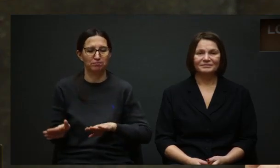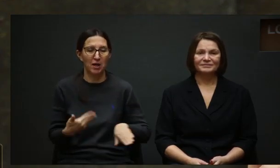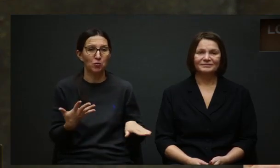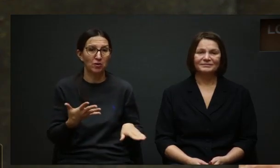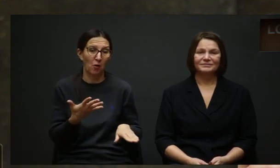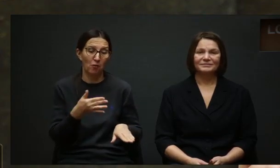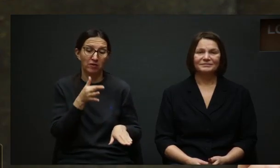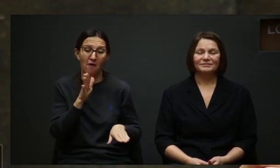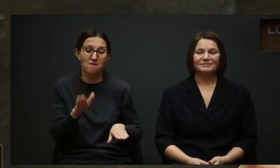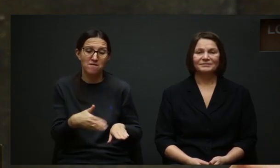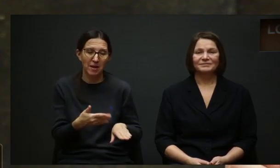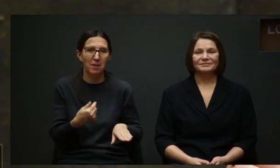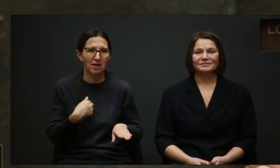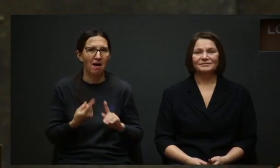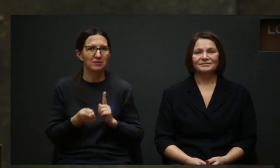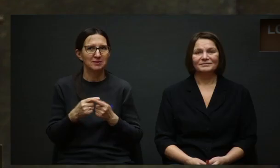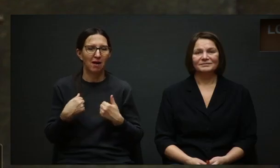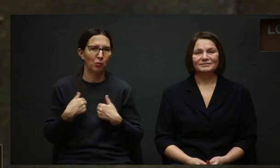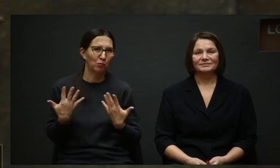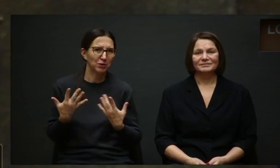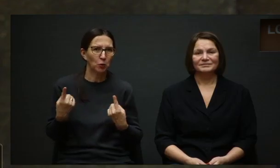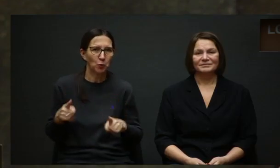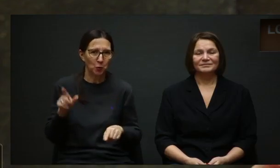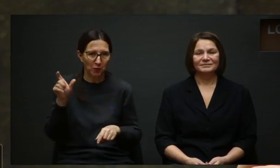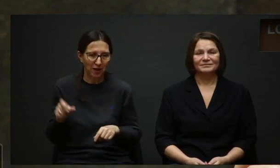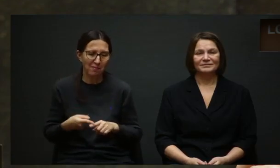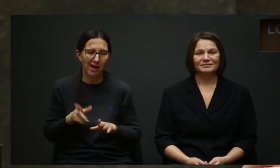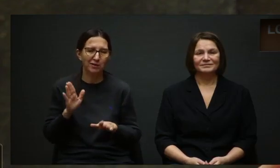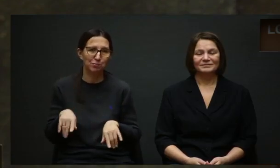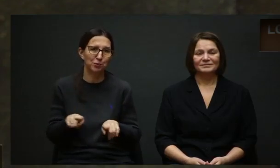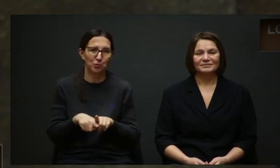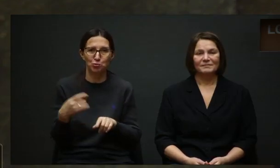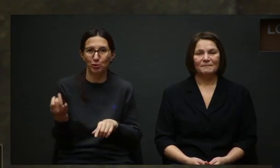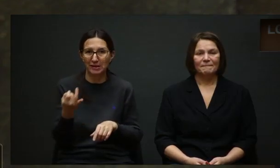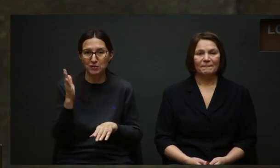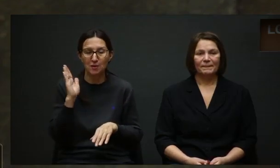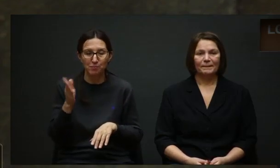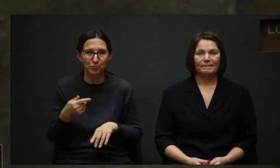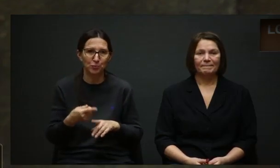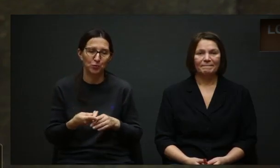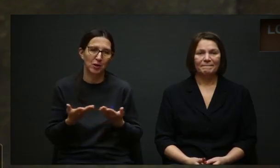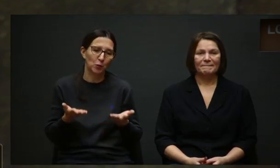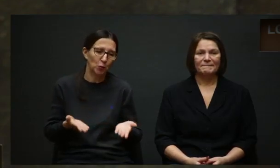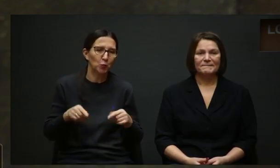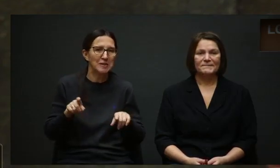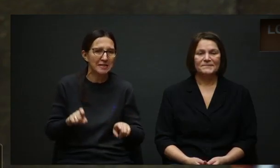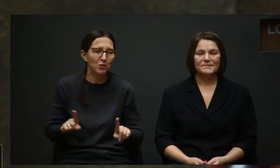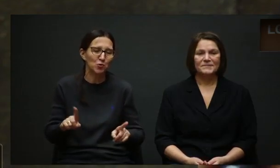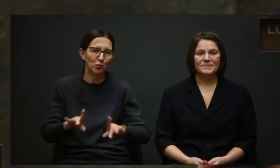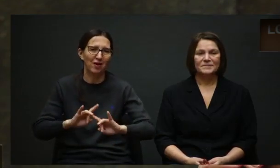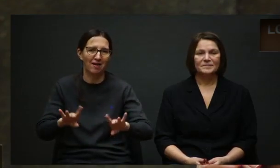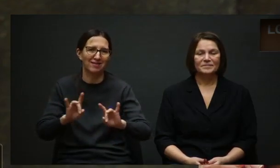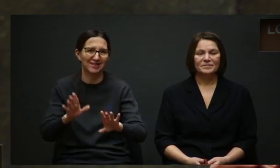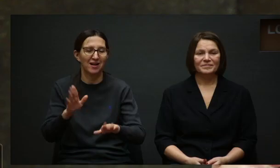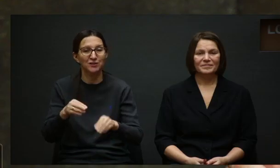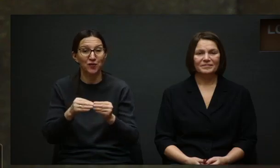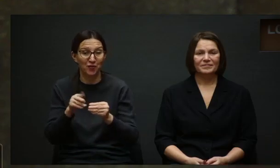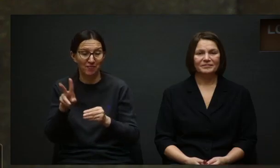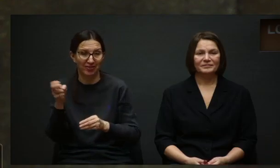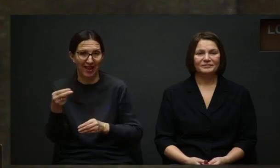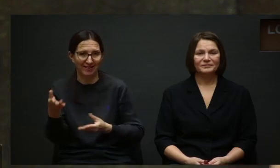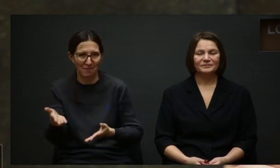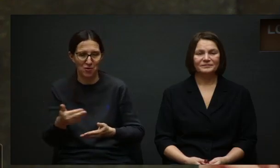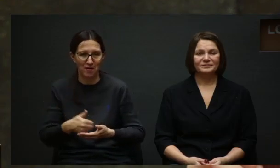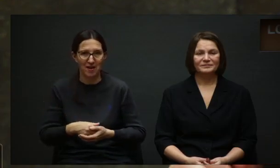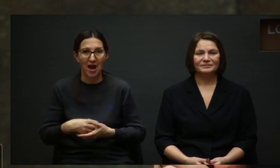еще кем-нибудь стану другим, и это тоже будет интересно, и буду тут сидеть и что-нибудь рассказывать на эту тему.